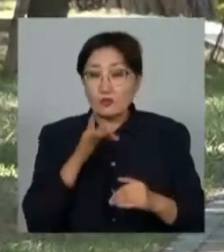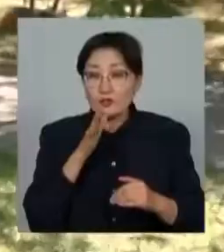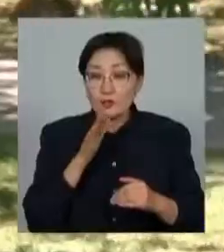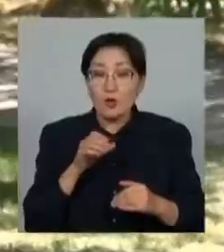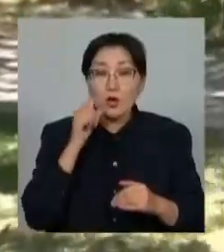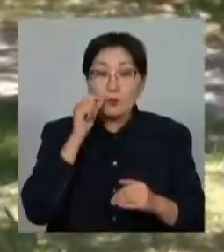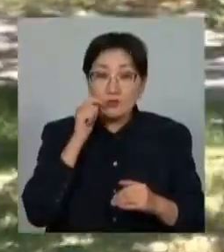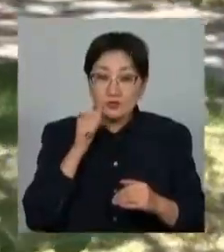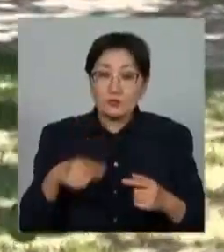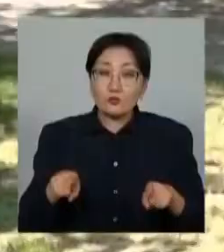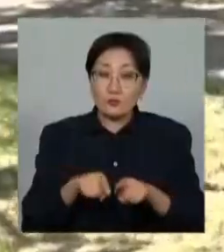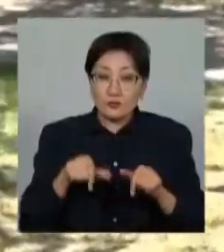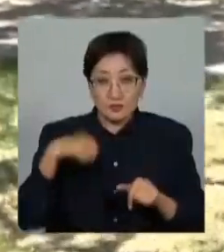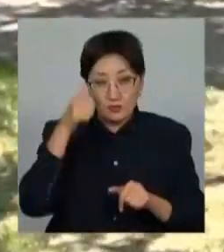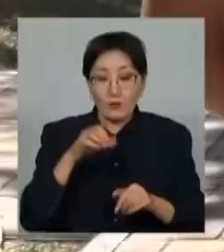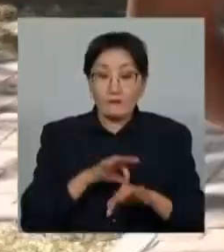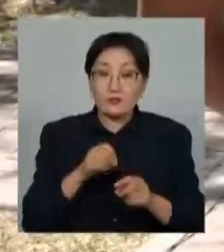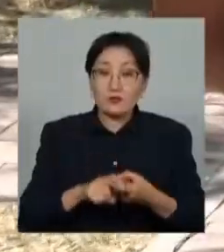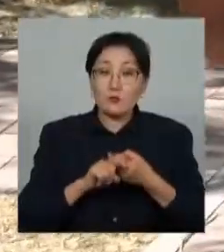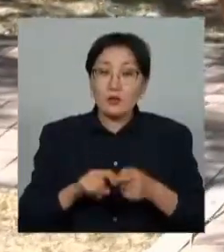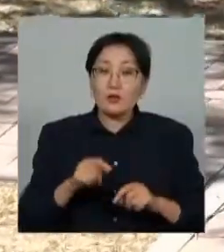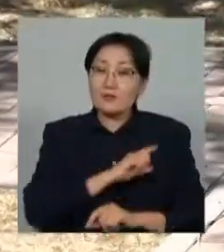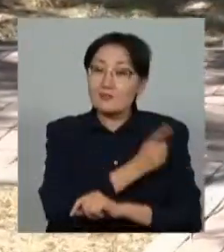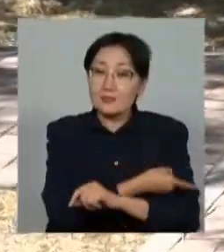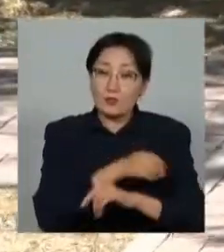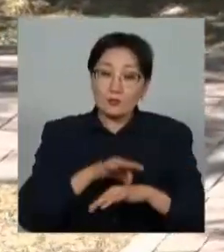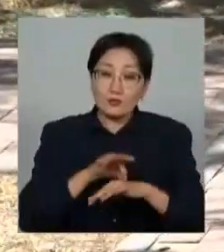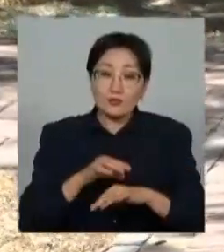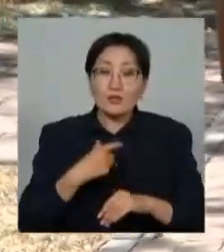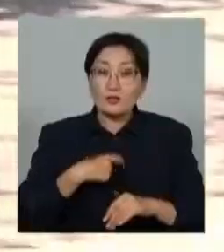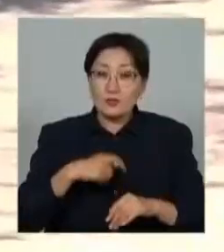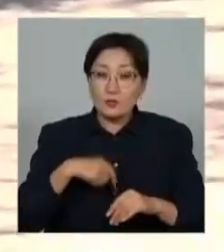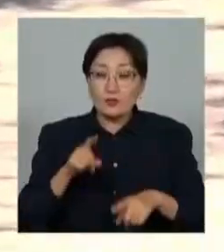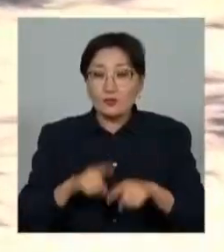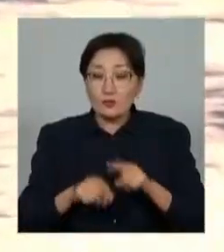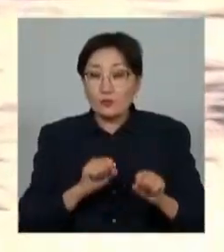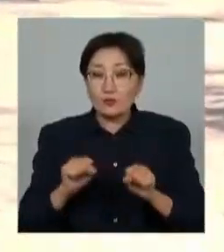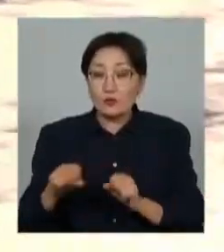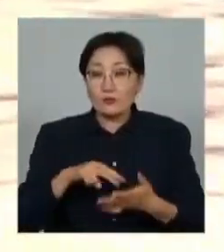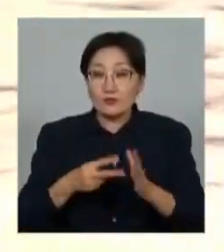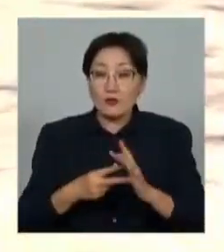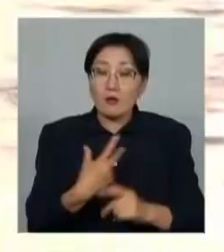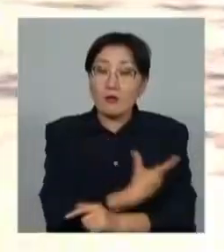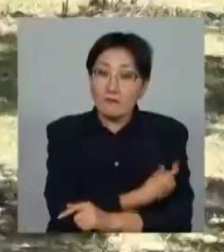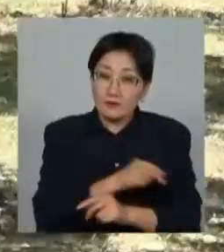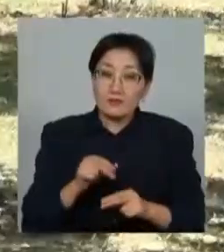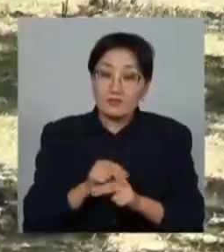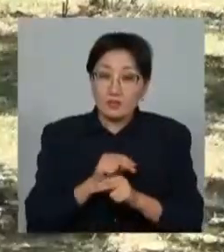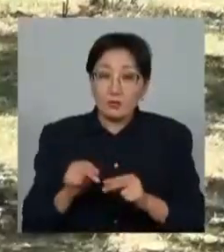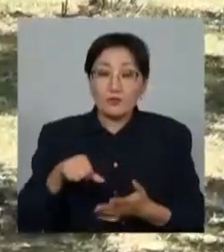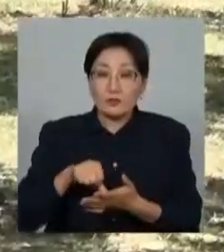жастағы Бекзат Шкемпіровте биыл вирус жұқтырып қатты ауырған. Көпшілік өзін және жақындарын қорғау мақсатында вакцина алып